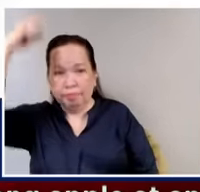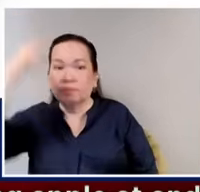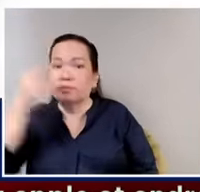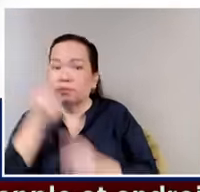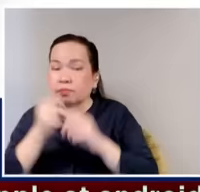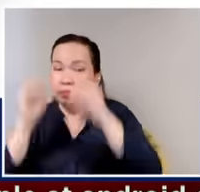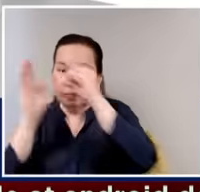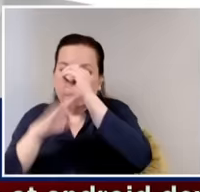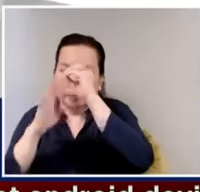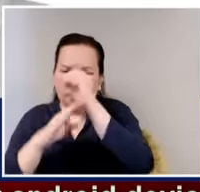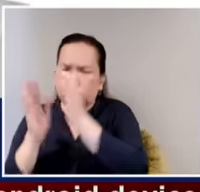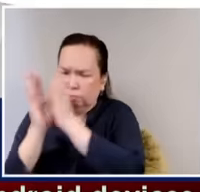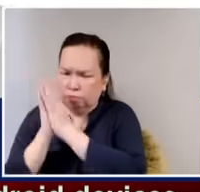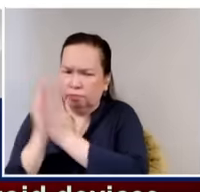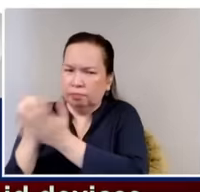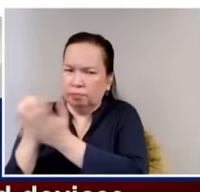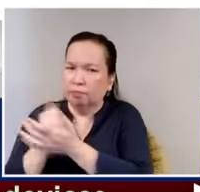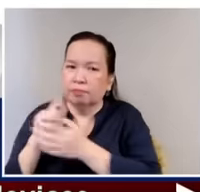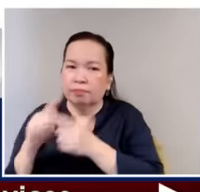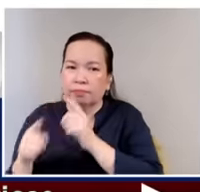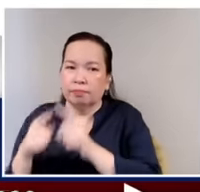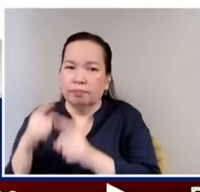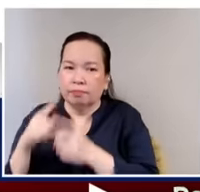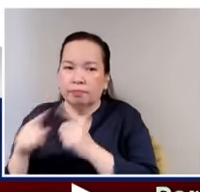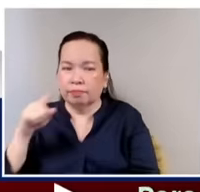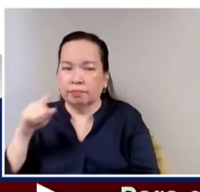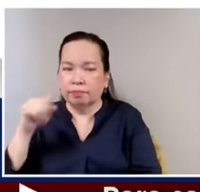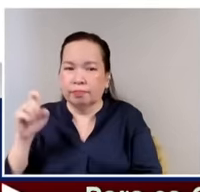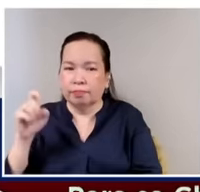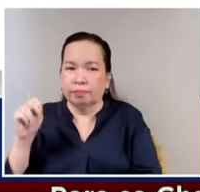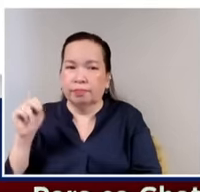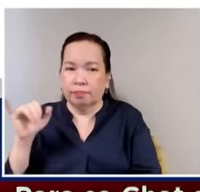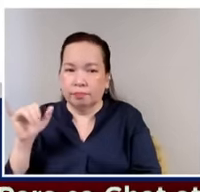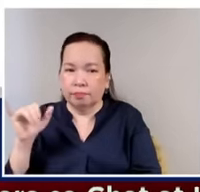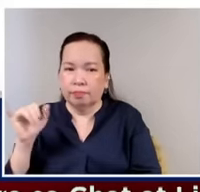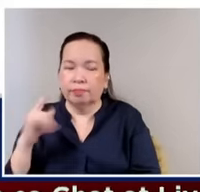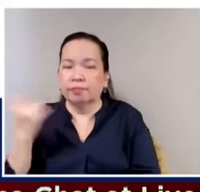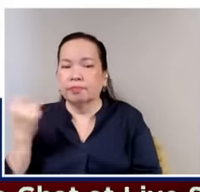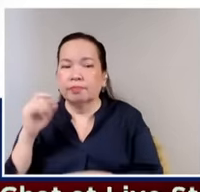humingi siya ng tulong sa kaibigan na si Zenny Mataya at Pinoy designer na si